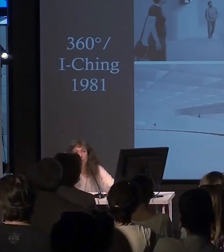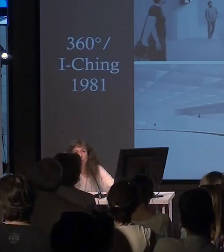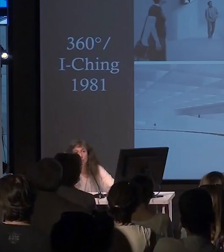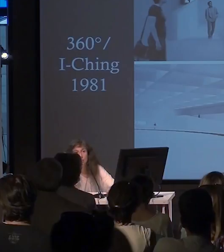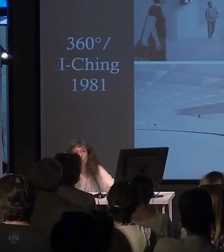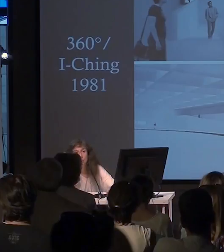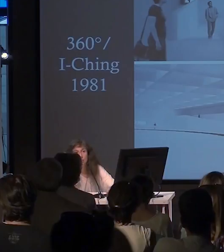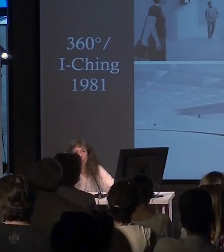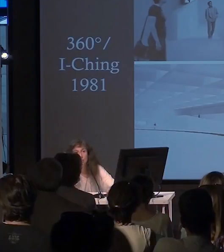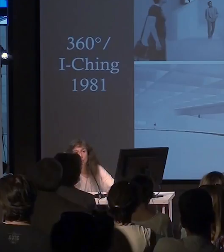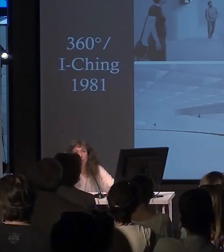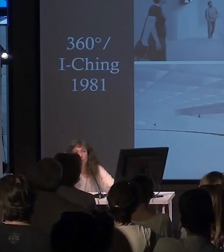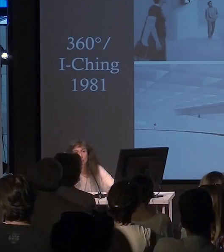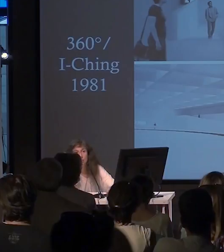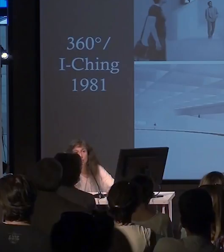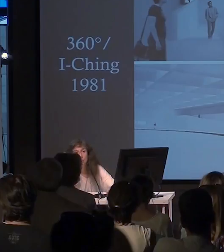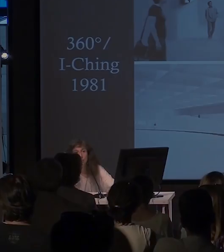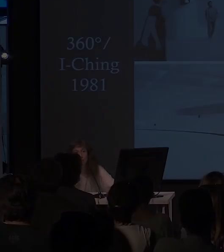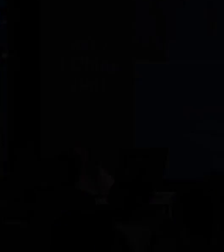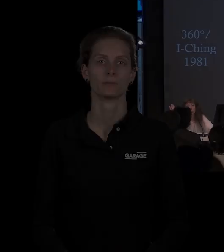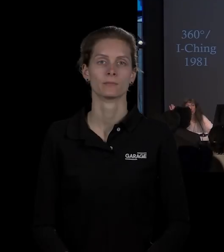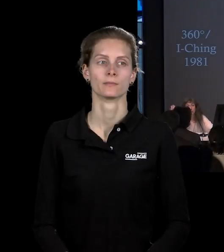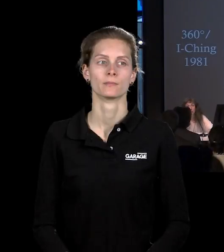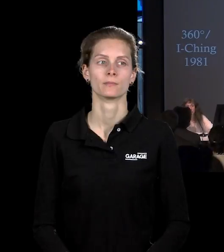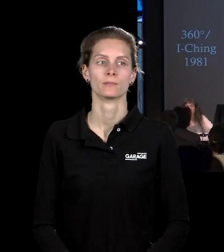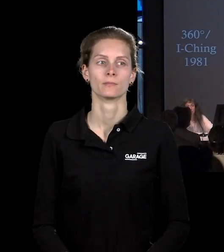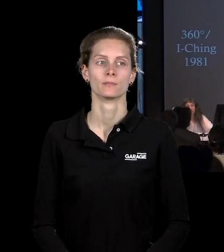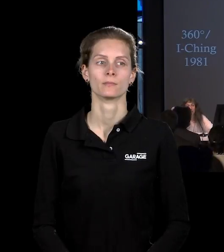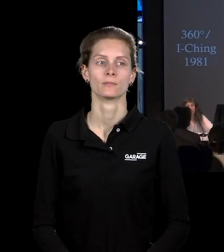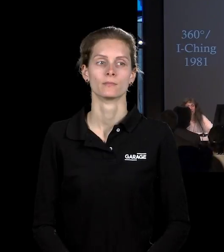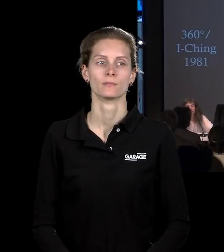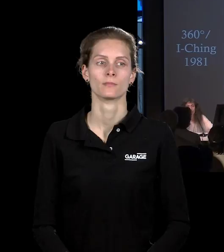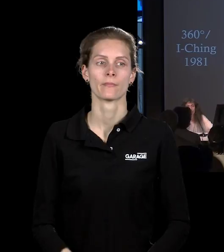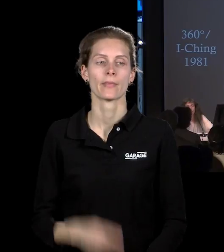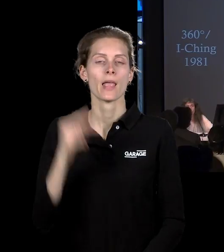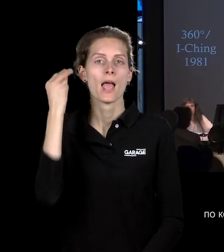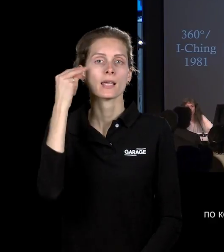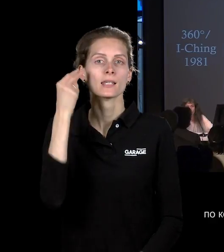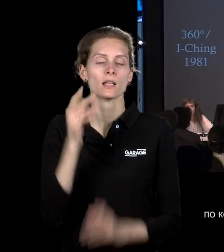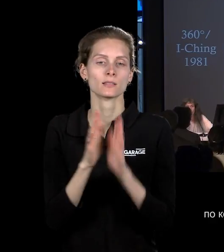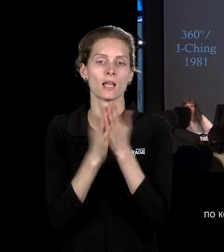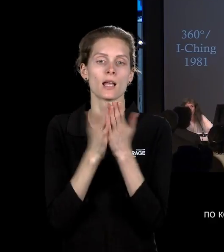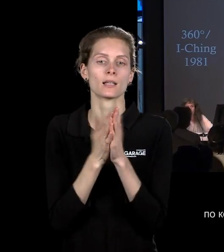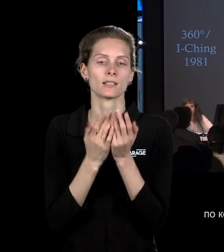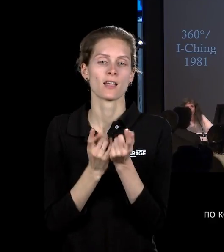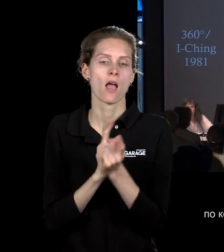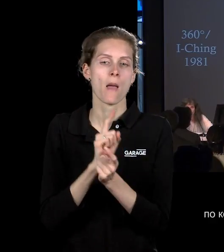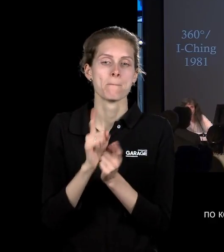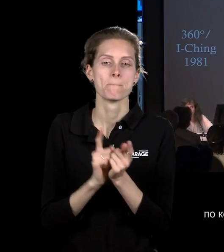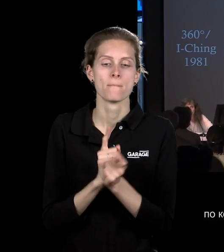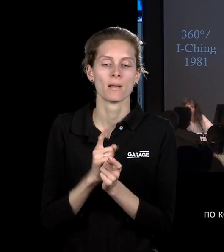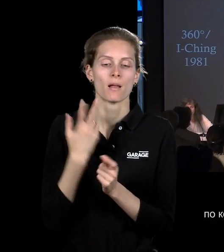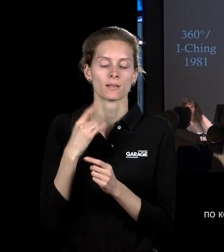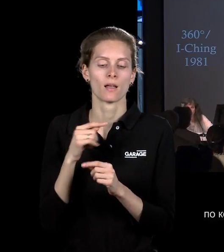огромную окружность на полу, занимая почти весь зал. Как китайская книга перемен, по которой гадают при помощи